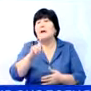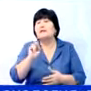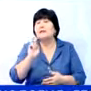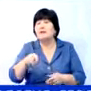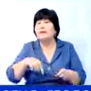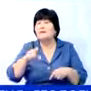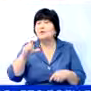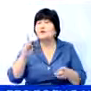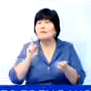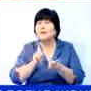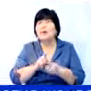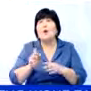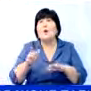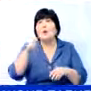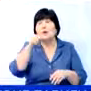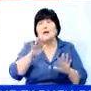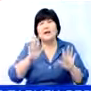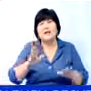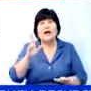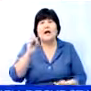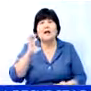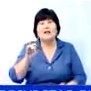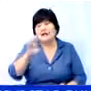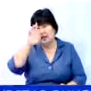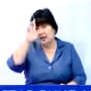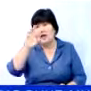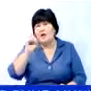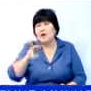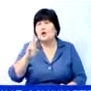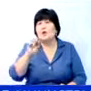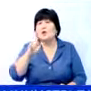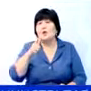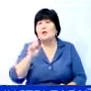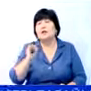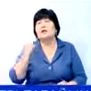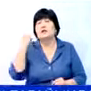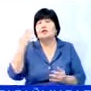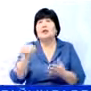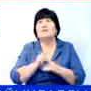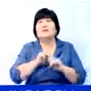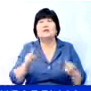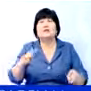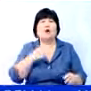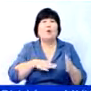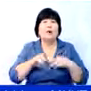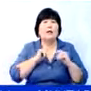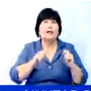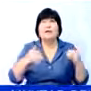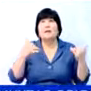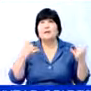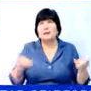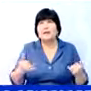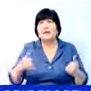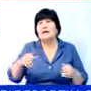футболшылармен кездесті. Өткен жылы жергілікті Қайсар ел кубогының жеңімпазы атанып, жанкүйерлерге ерекше қуаныш сыйлады. Биыл да